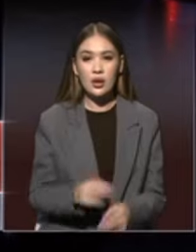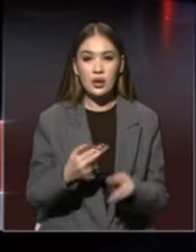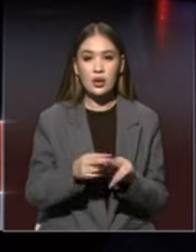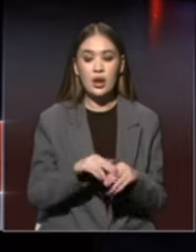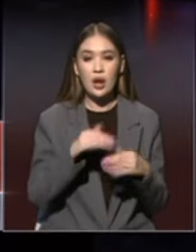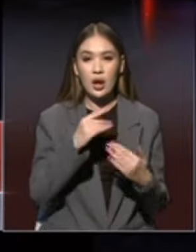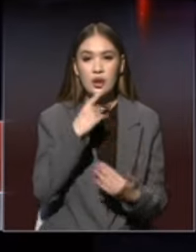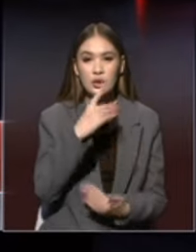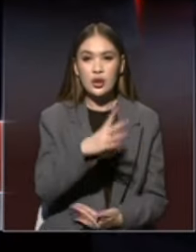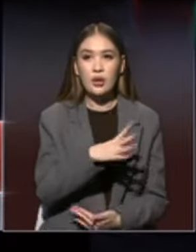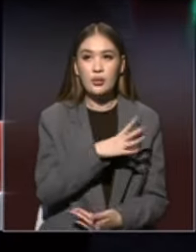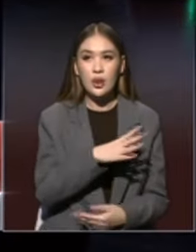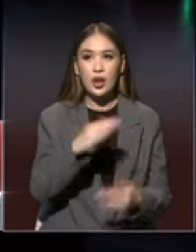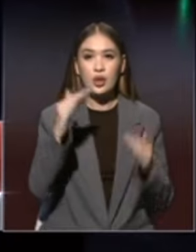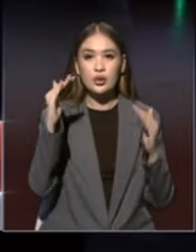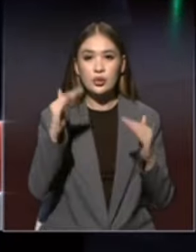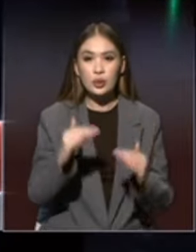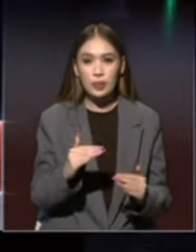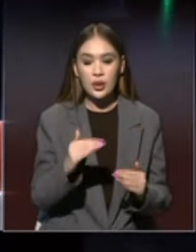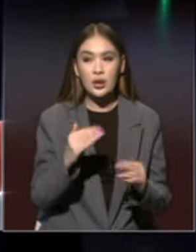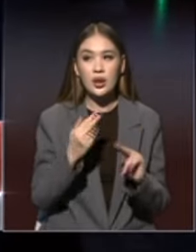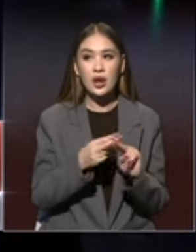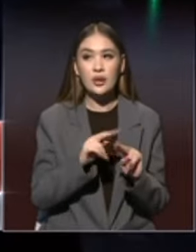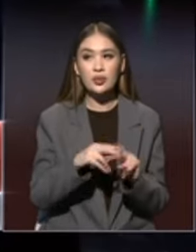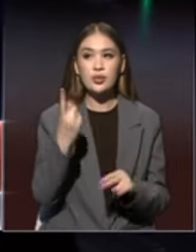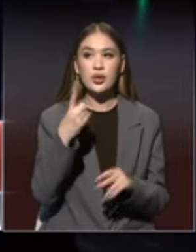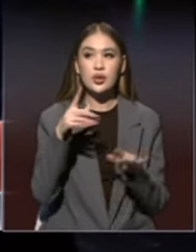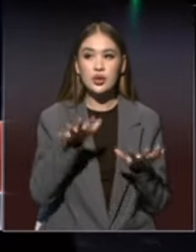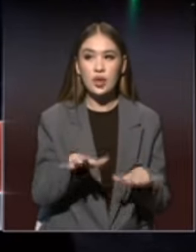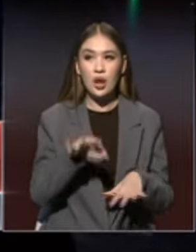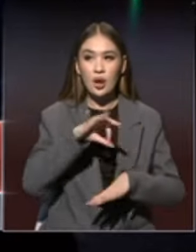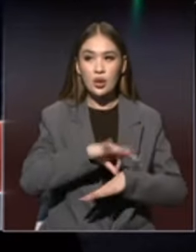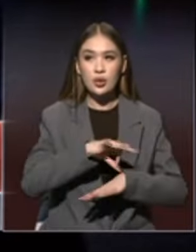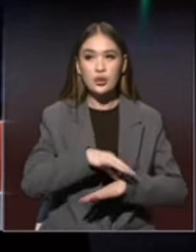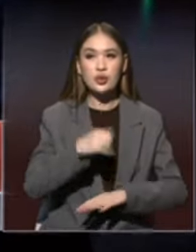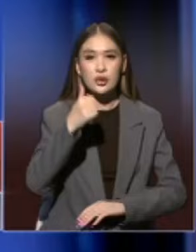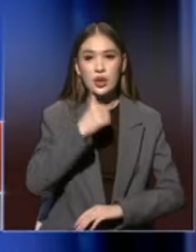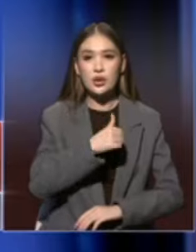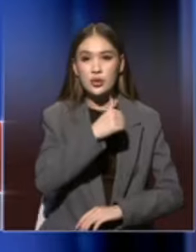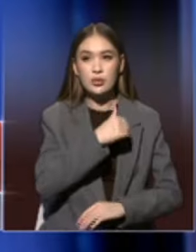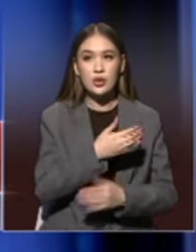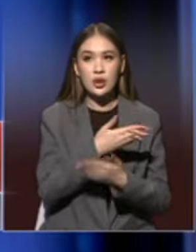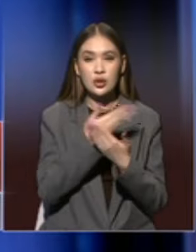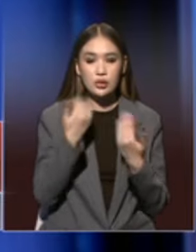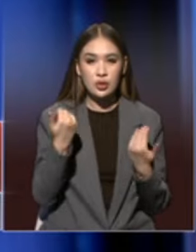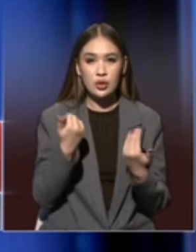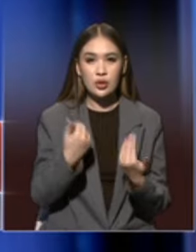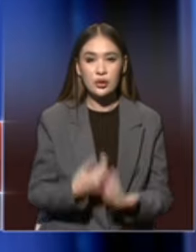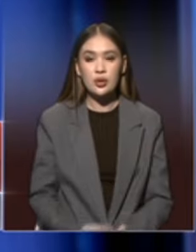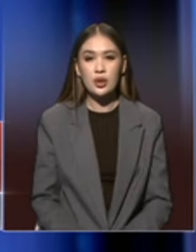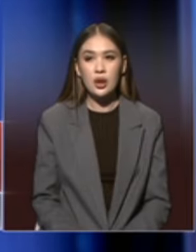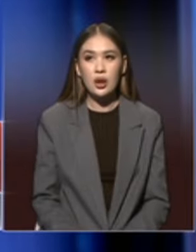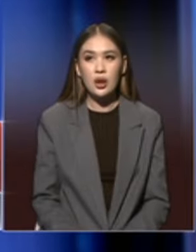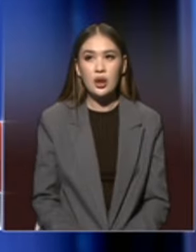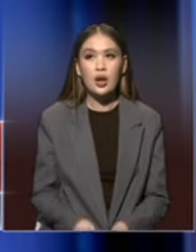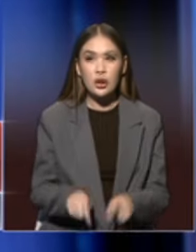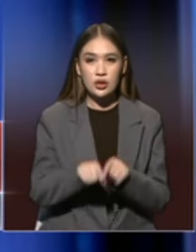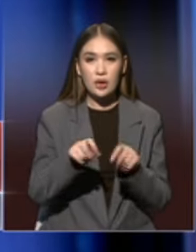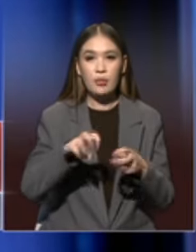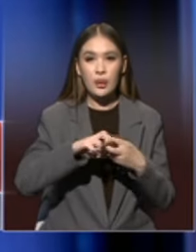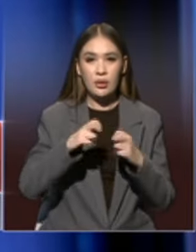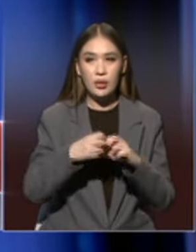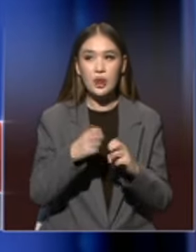айтып отқандай қарқыны төмен. Біріншіден ауруын жасырып жатқан жоқ. Үкімет ашық айтты. Ашық айтып тұр, проблема